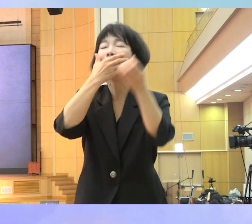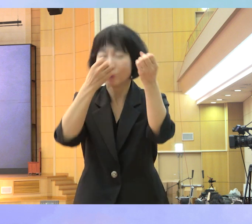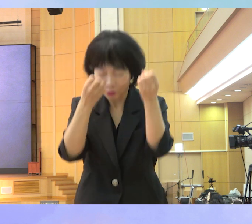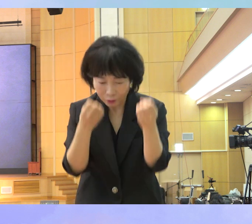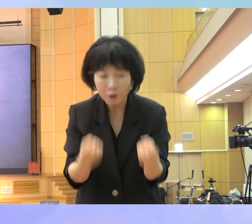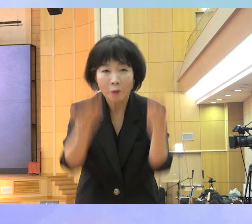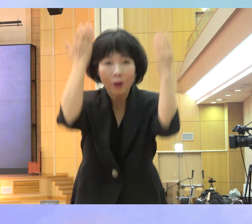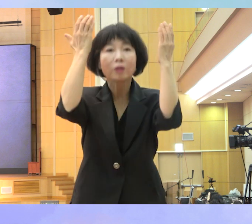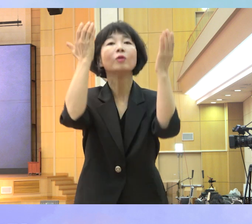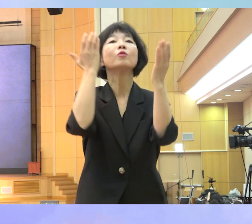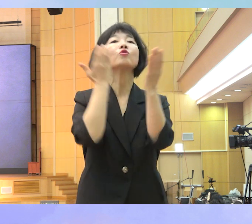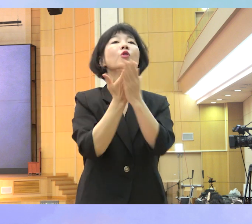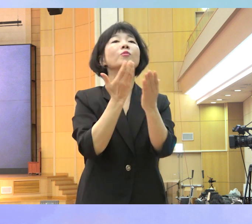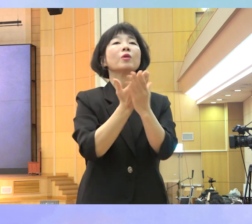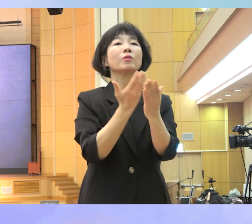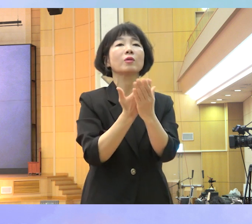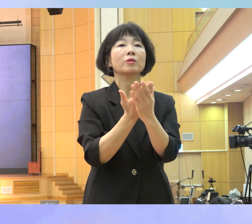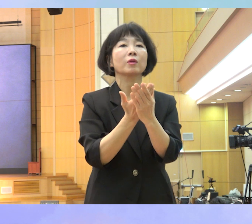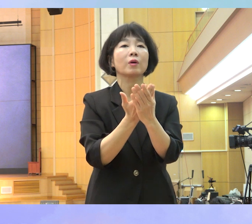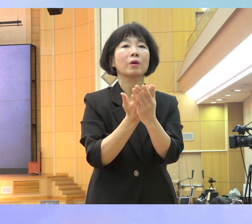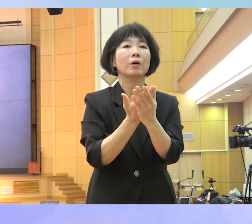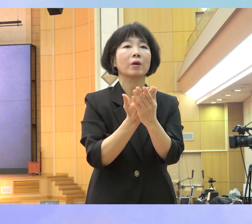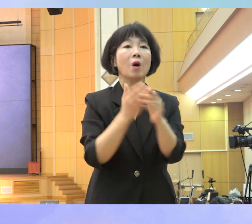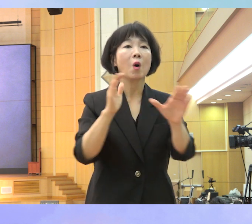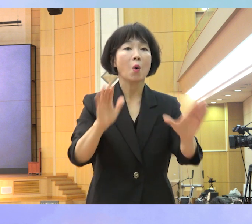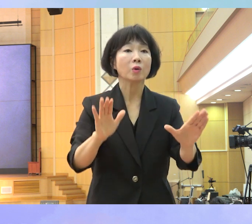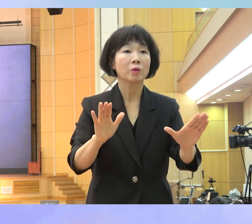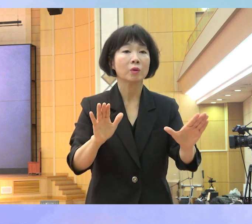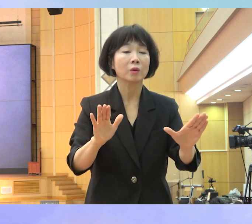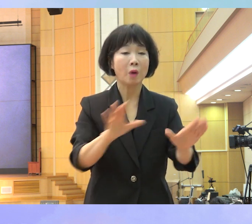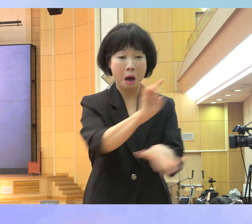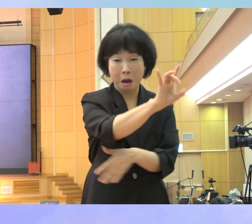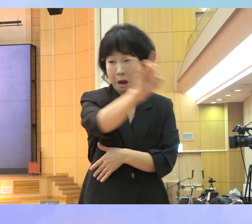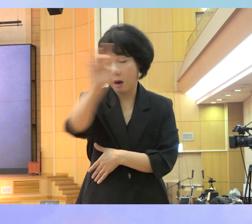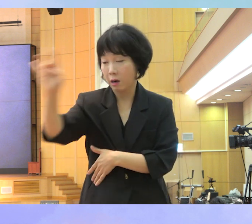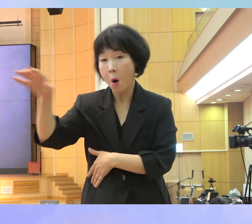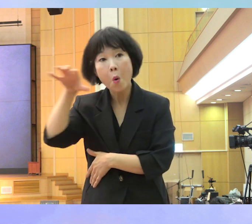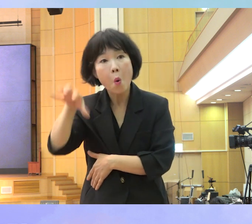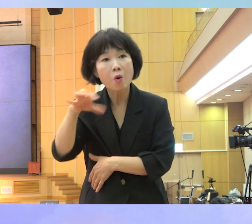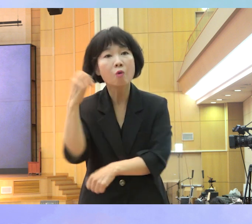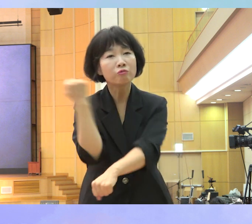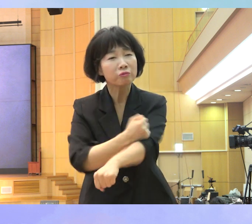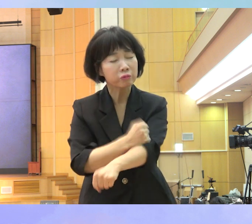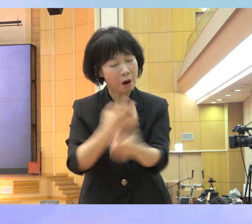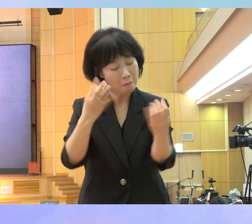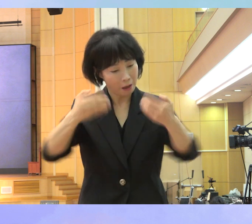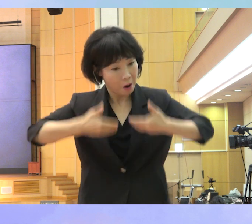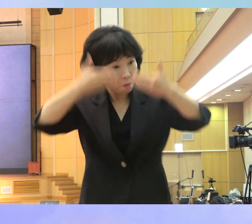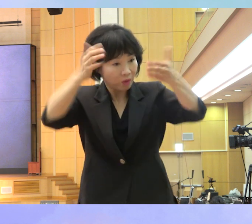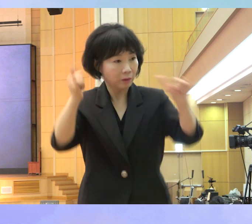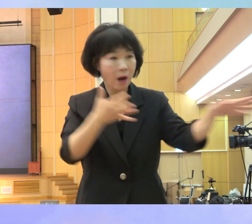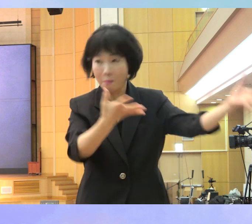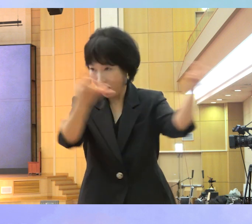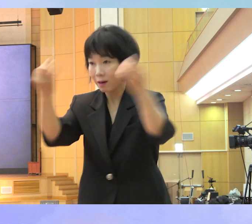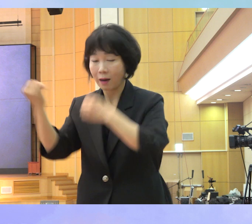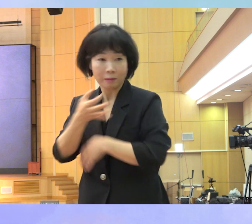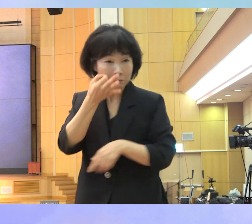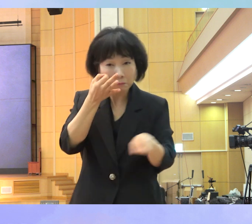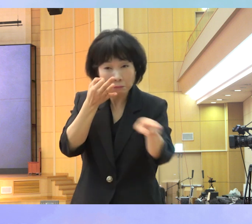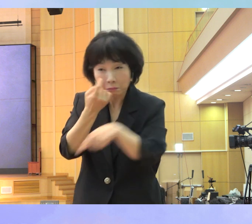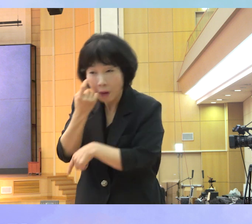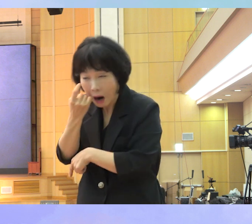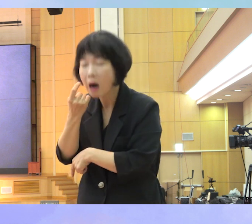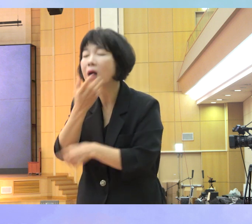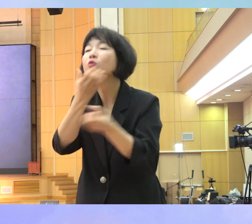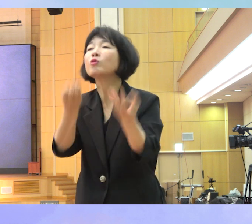하나님 아버지 함께하여 주옵소서. 오늘 또 각처에서 수고하는 모든 손길들 임함을 하나님께서 함께해